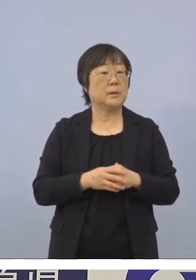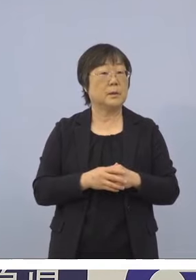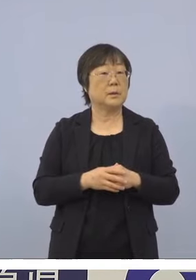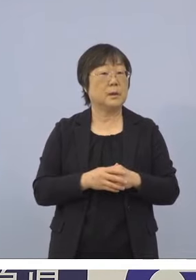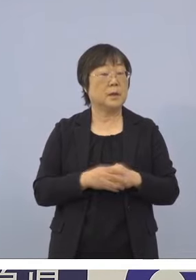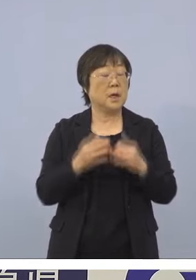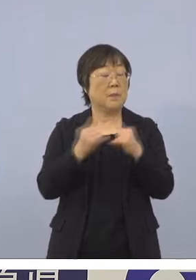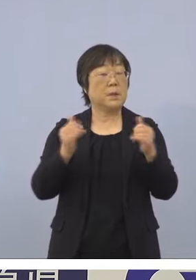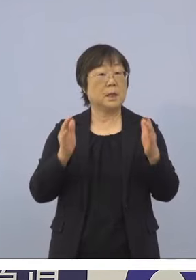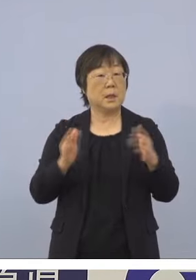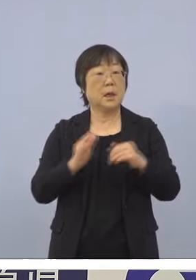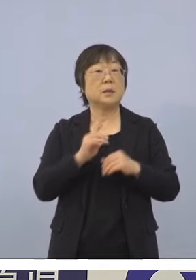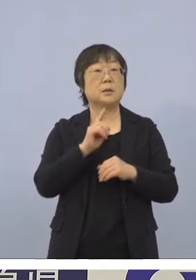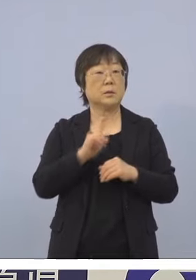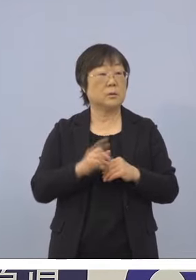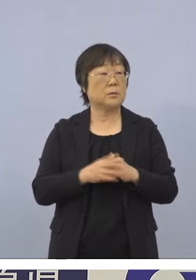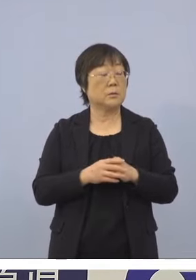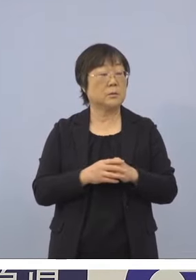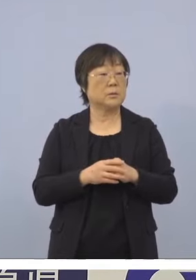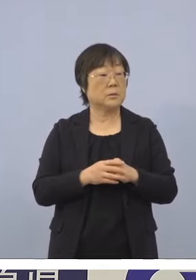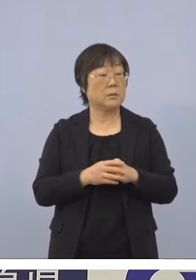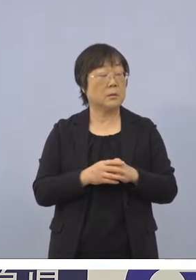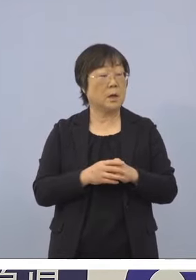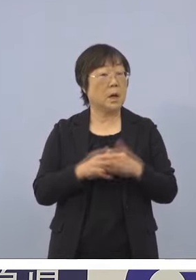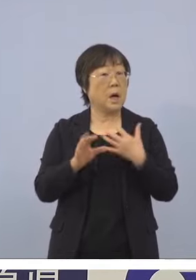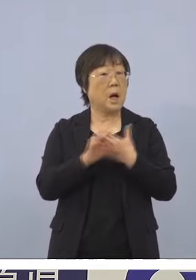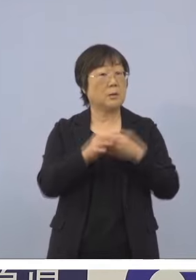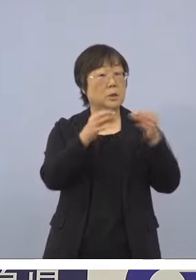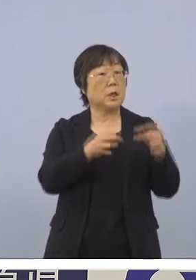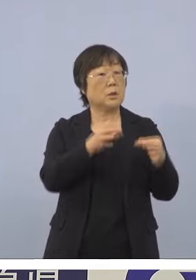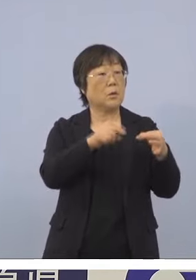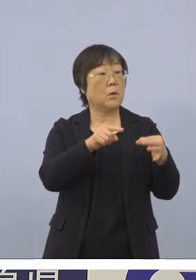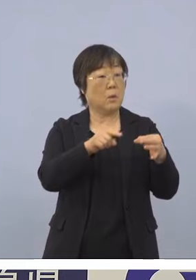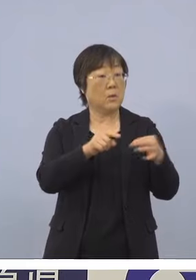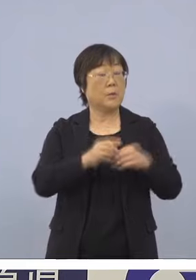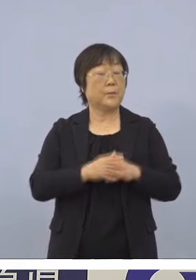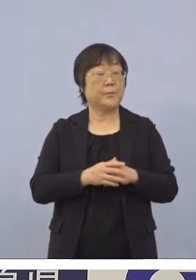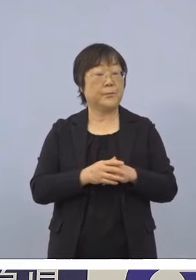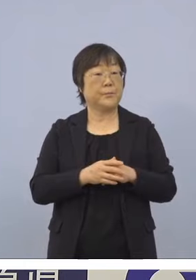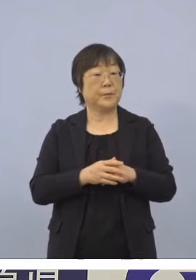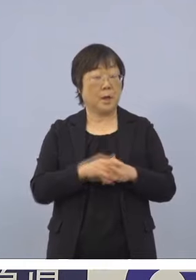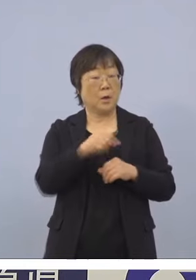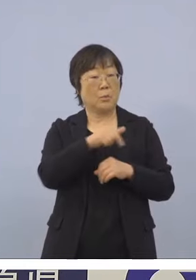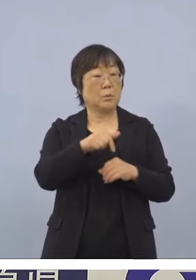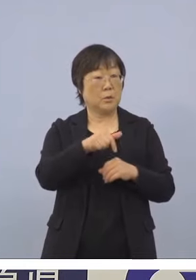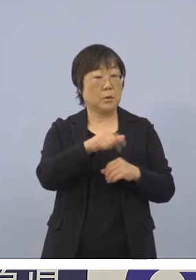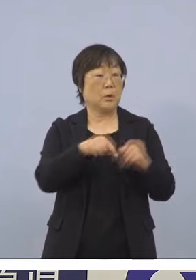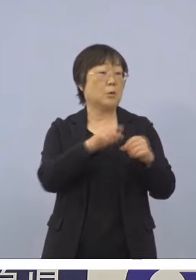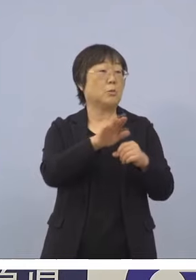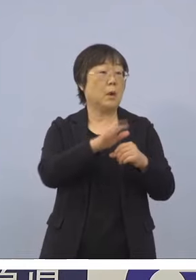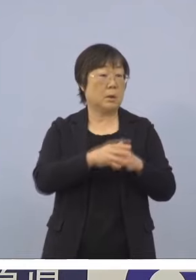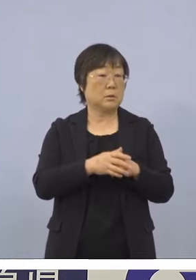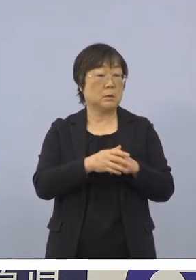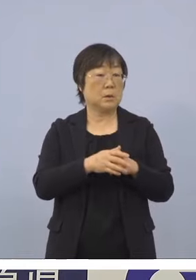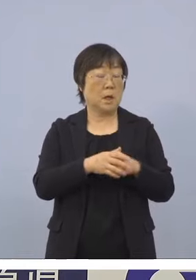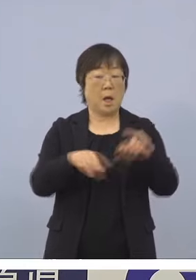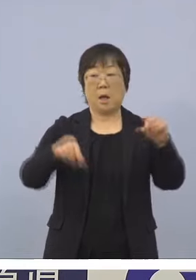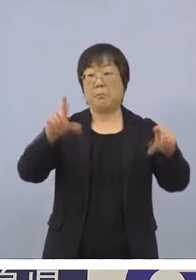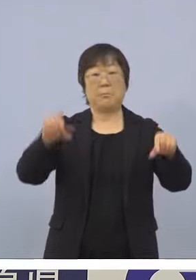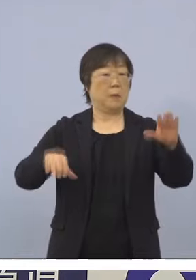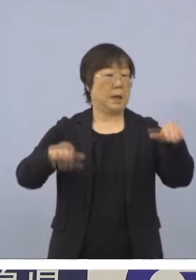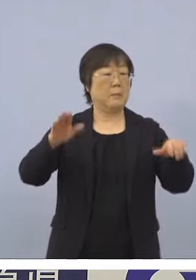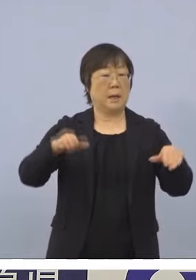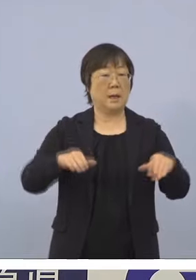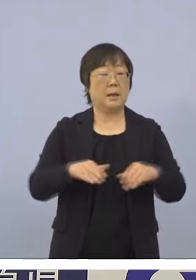で民間でいうと、まあ、ある銀行さんが e コマースの部局があり、これみんなバラバラなんです